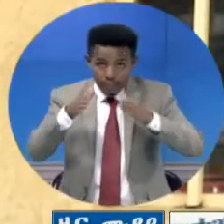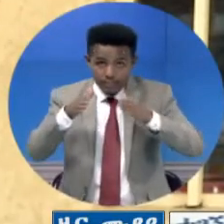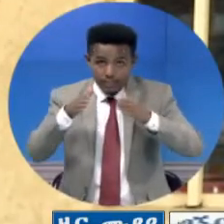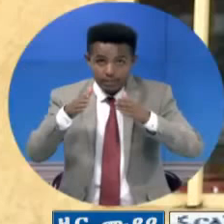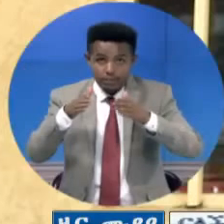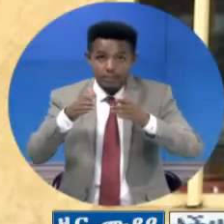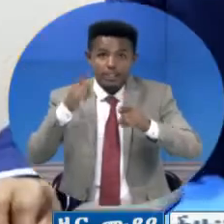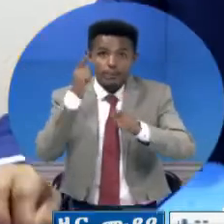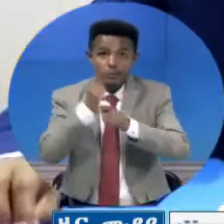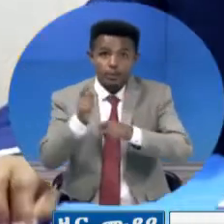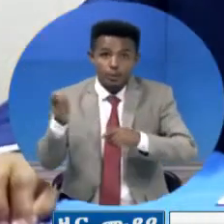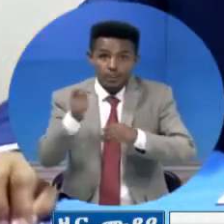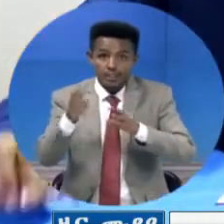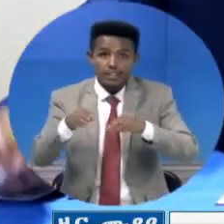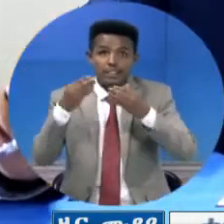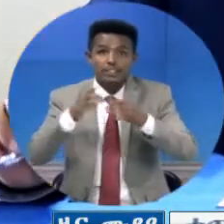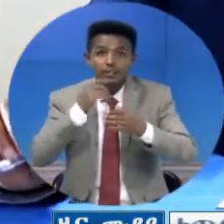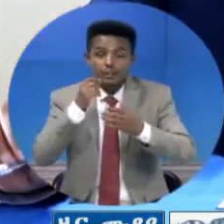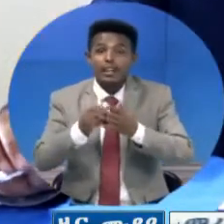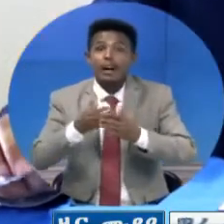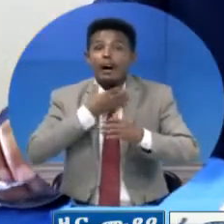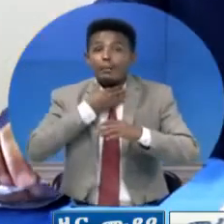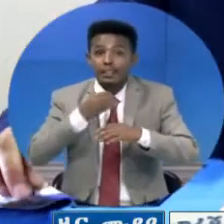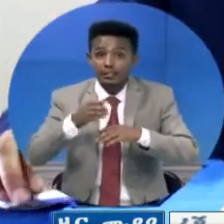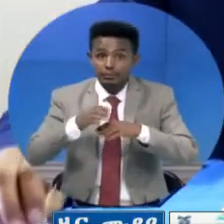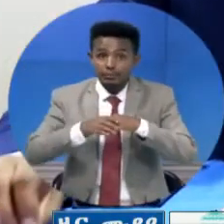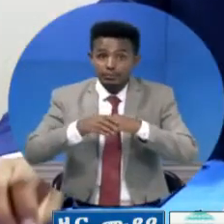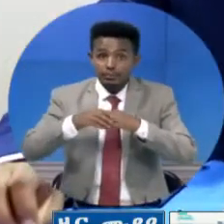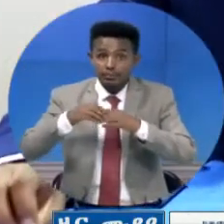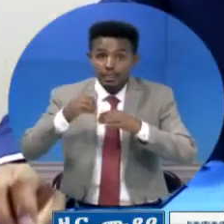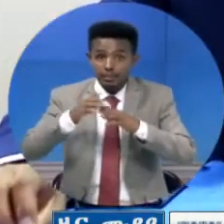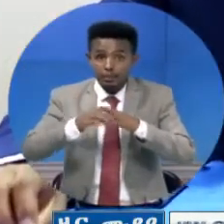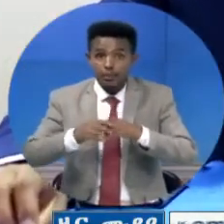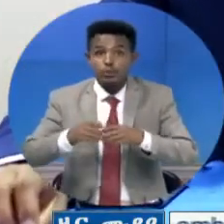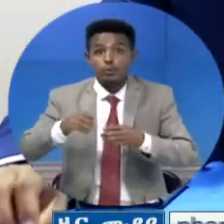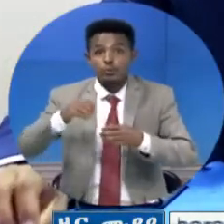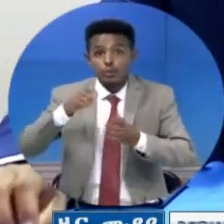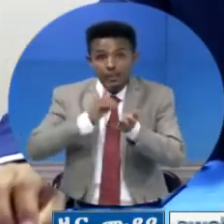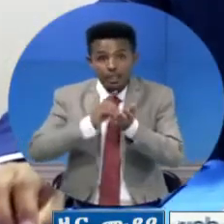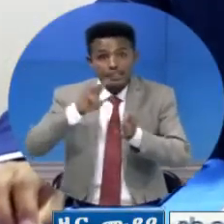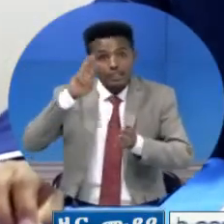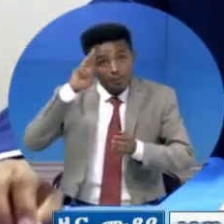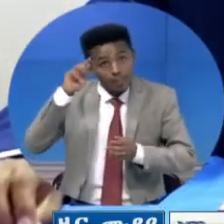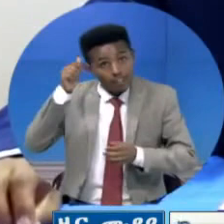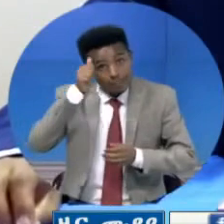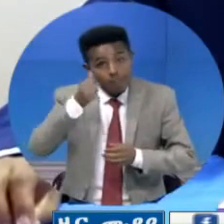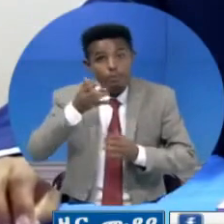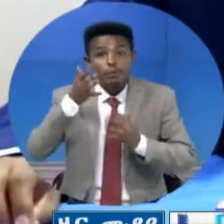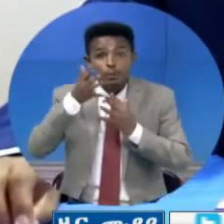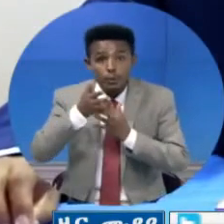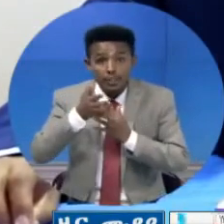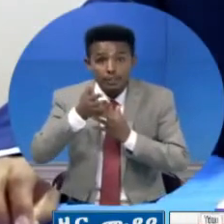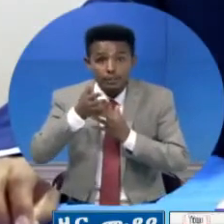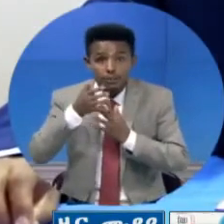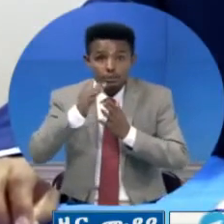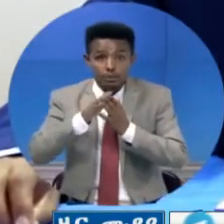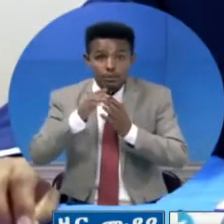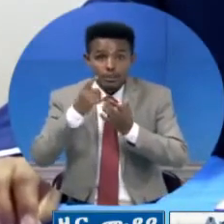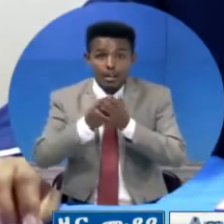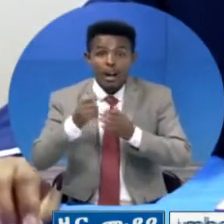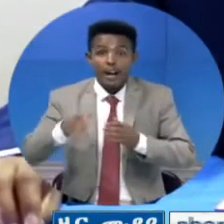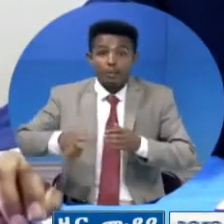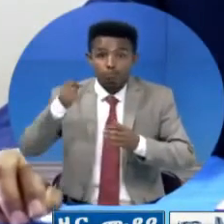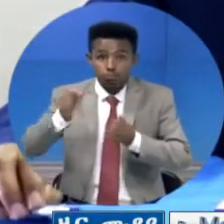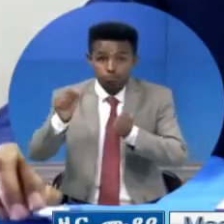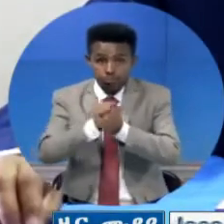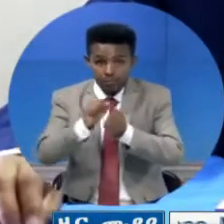ተገቢ የሆነ ትኩረት ስላልሰጠው። የአማራ ክልል ግብርና ቢሮ ምክትል ቢሮ ኃላፊ ዶክተር ሰለሞን አሰፋ በበኩላቸው አረሞችን ለማጥፋት ያስችላሉ ተብለው የተቀመጡ